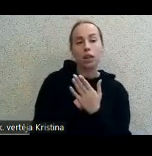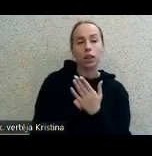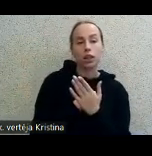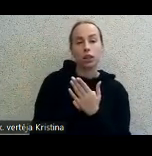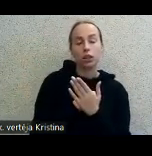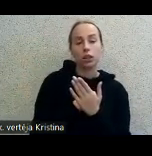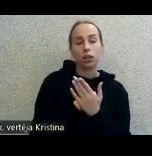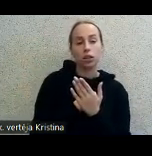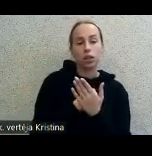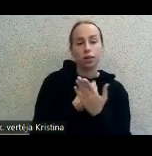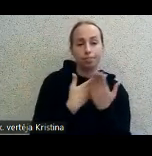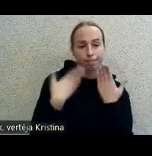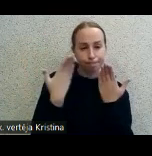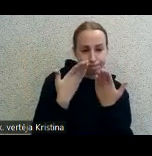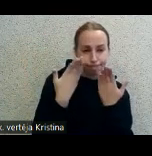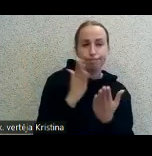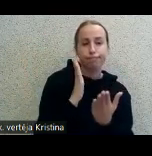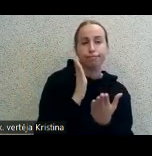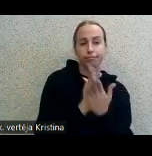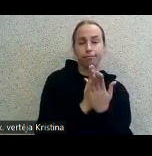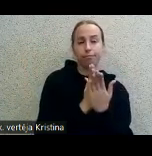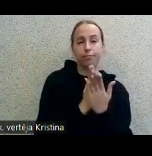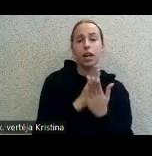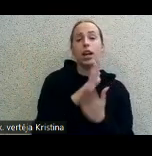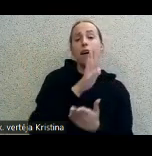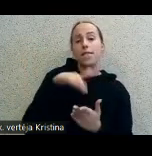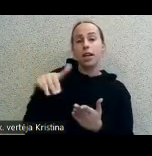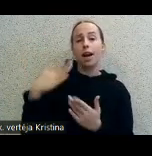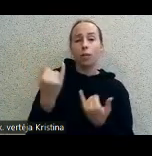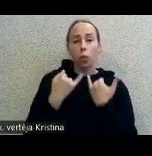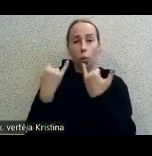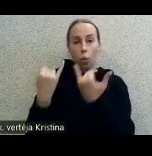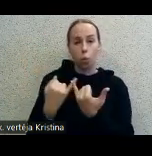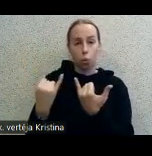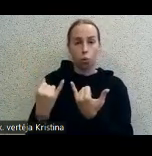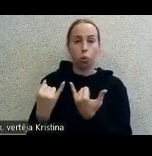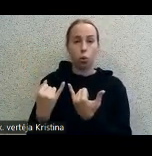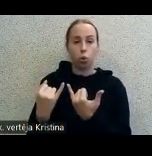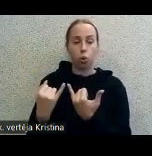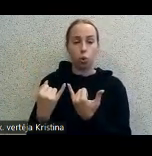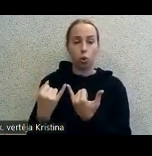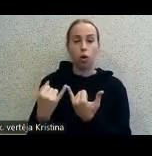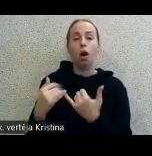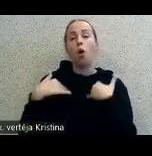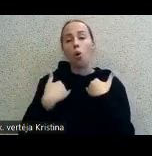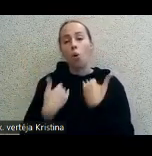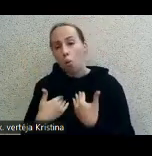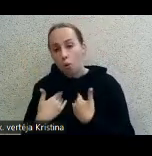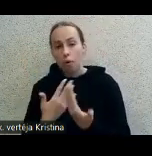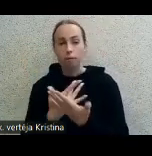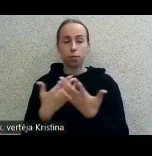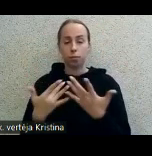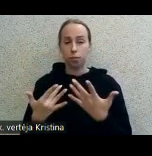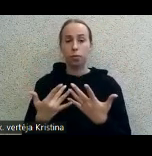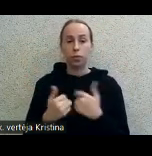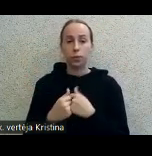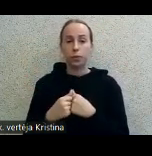modernes, šiuolaikinės vaikų knygas, besimokantiesiam kiekvieną dieną, rekomenduoja ir panašiai. Tai tikrai